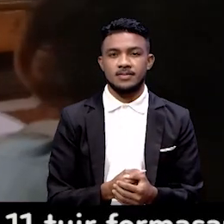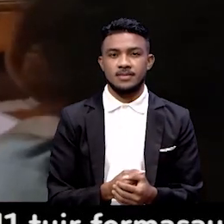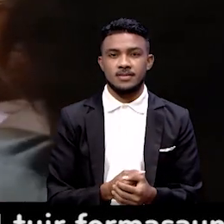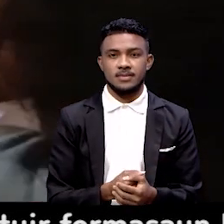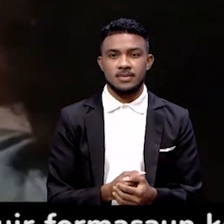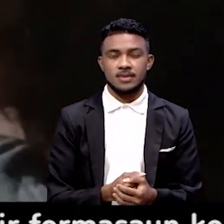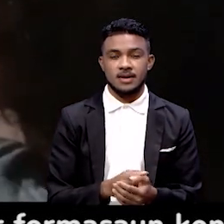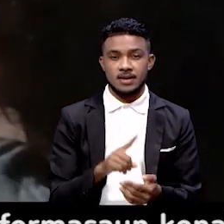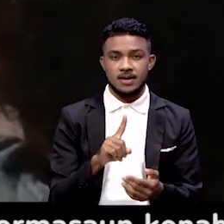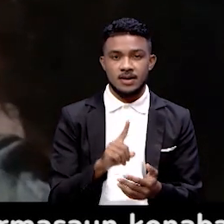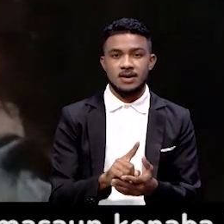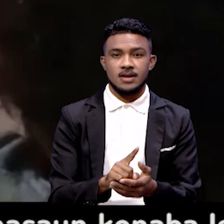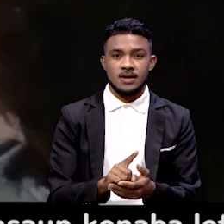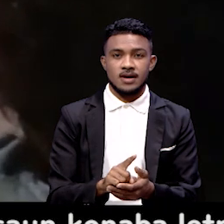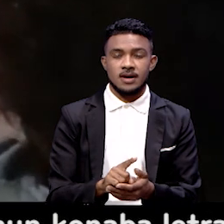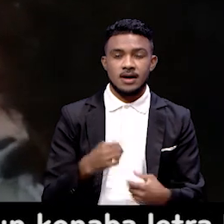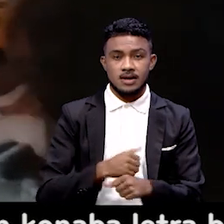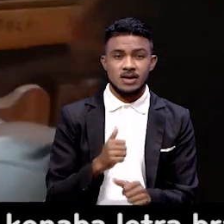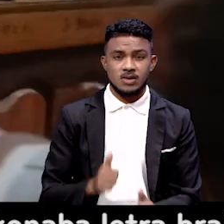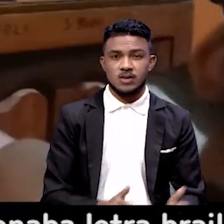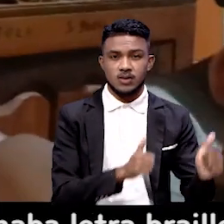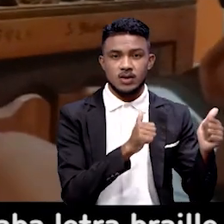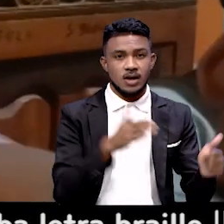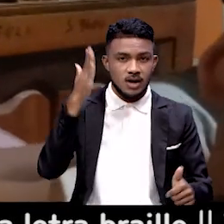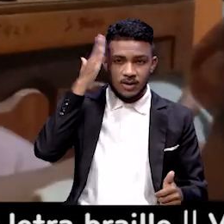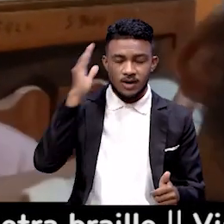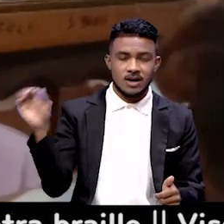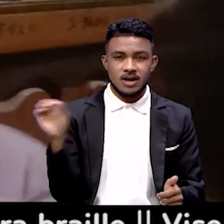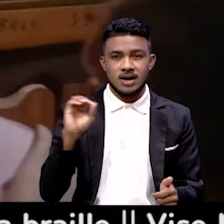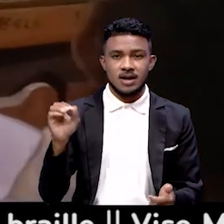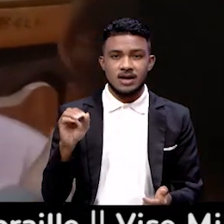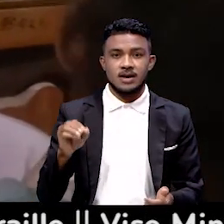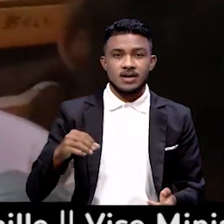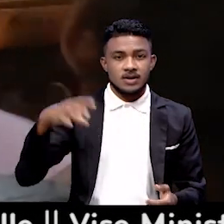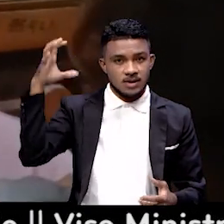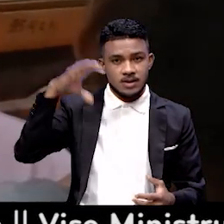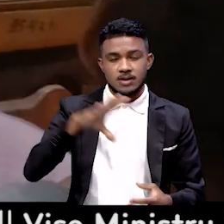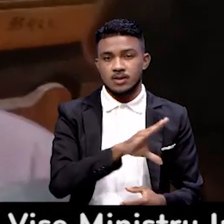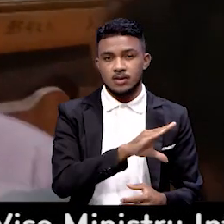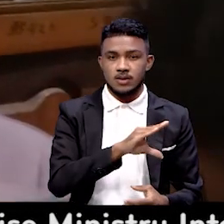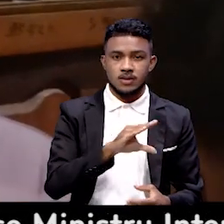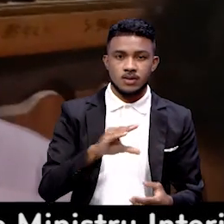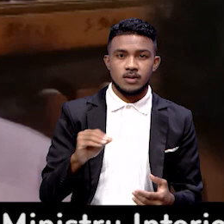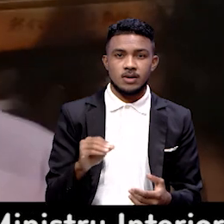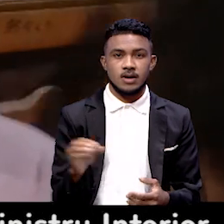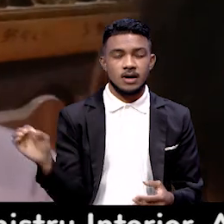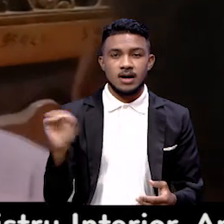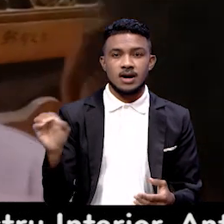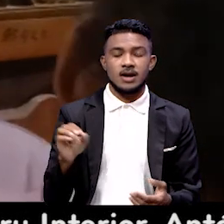meninggal. Yeah. Terus saya berpikir nanti kalau meninggal kan nggak dapat tunjangan. Yeah. Unital ini swasta nggak dapat